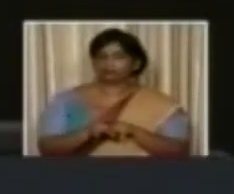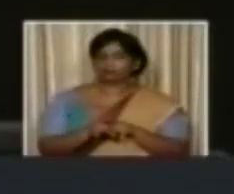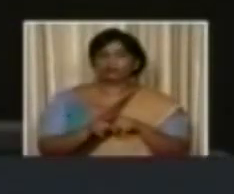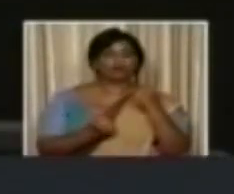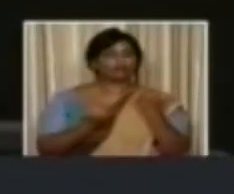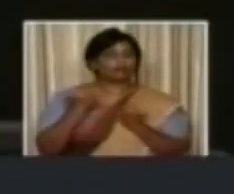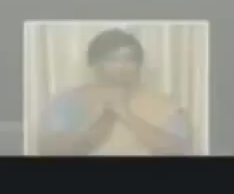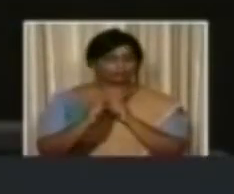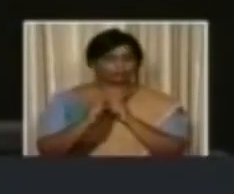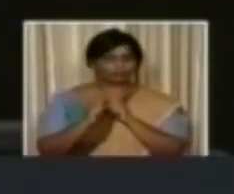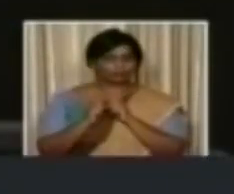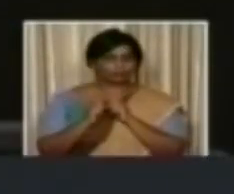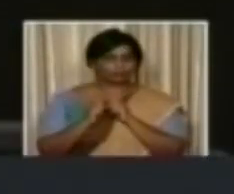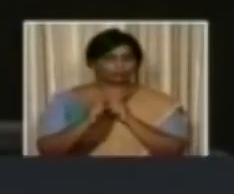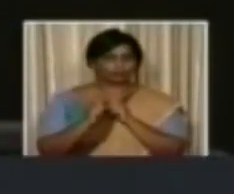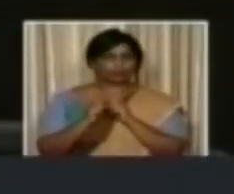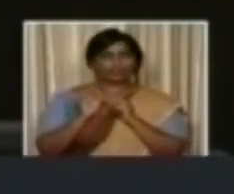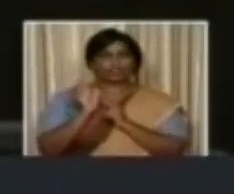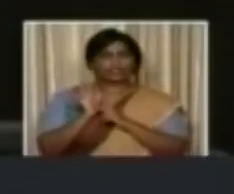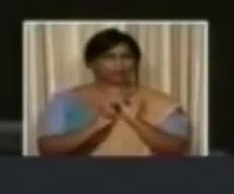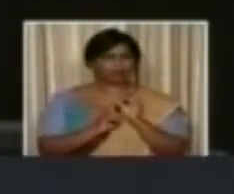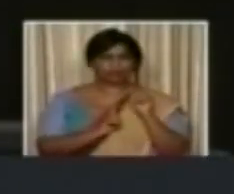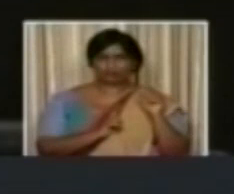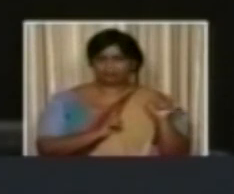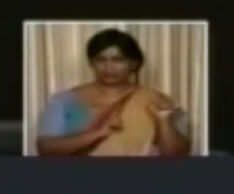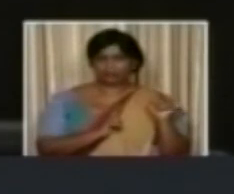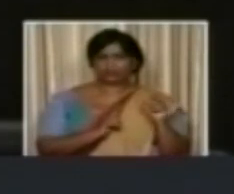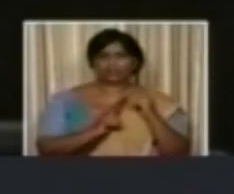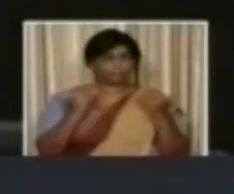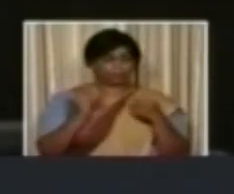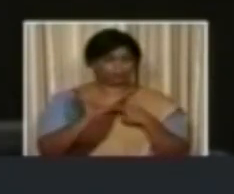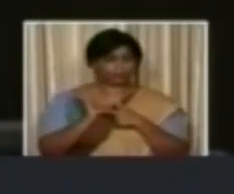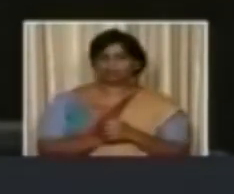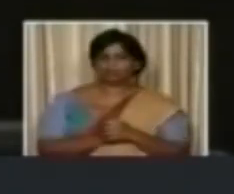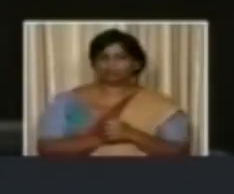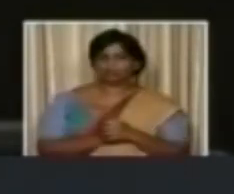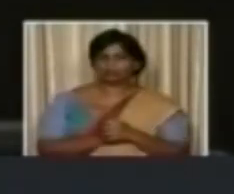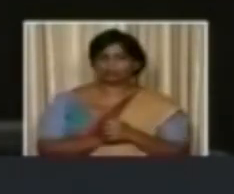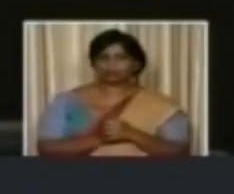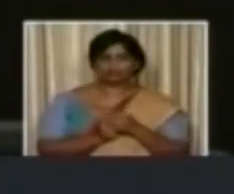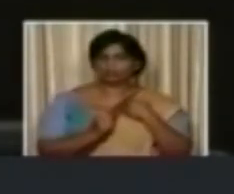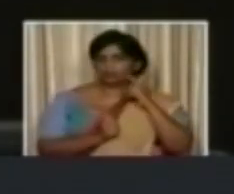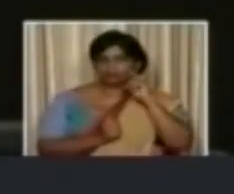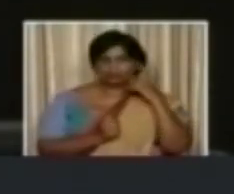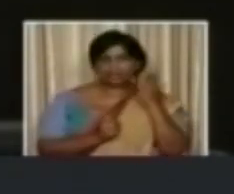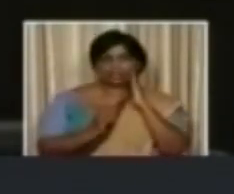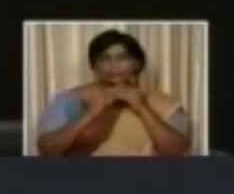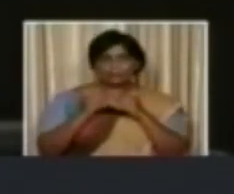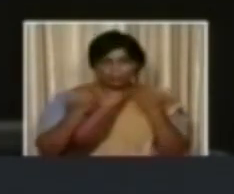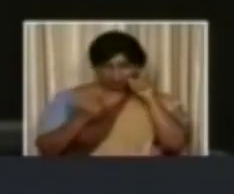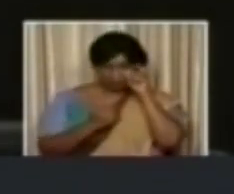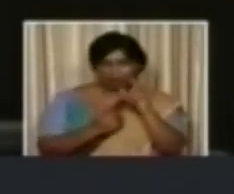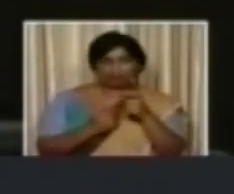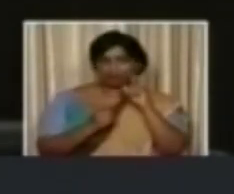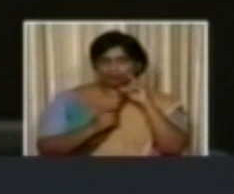விரும்புகின்றேன். சம்பந்தவ நிமால் பியதிஸ மந்திரித்துமா வாகனம் ஒன்று தொடர்பில் பாராளுமன்ற உறுப்பினர் நிமால் பியதிஸ டெய்லி